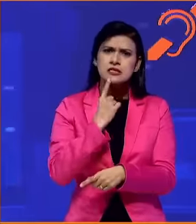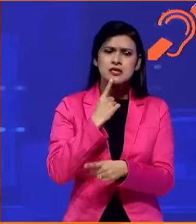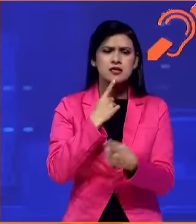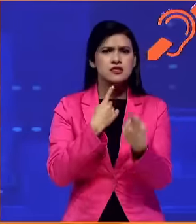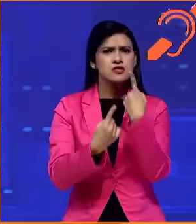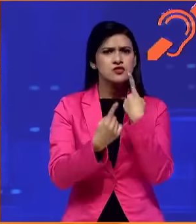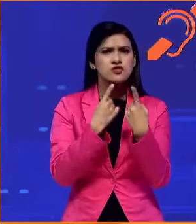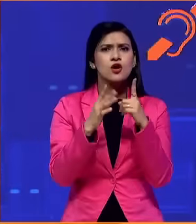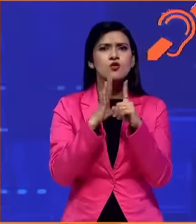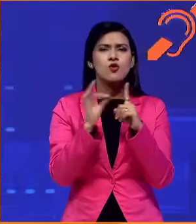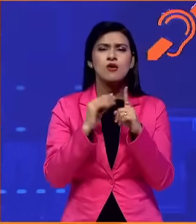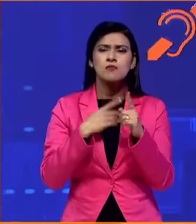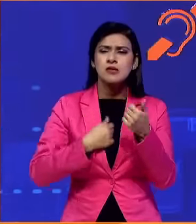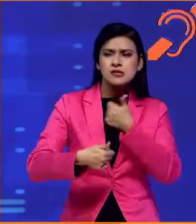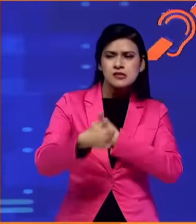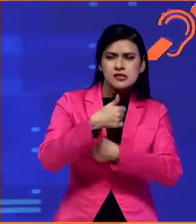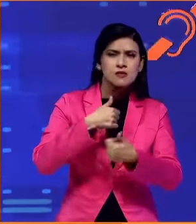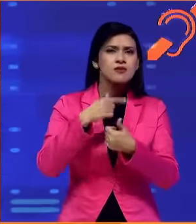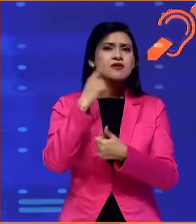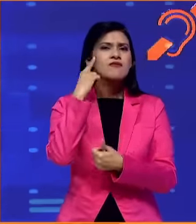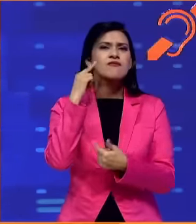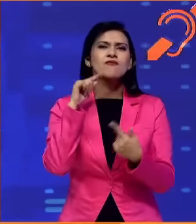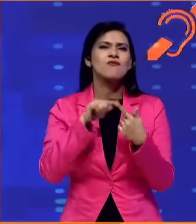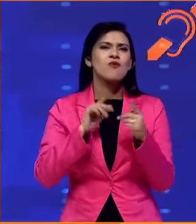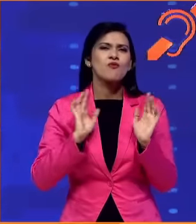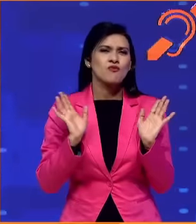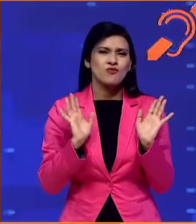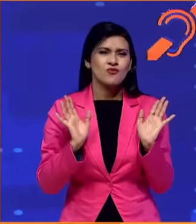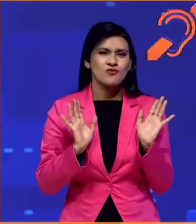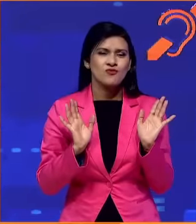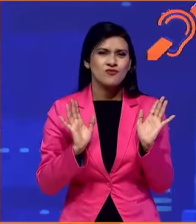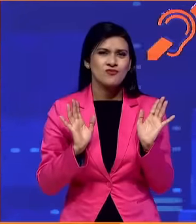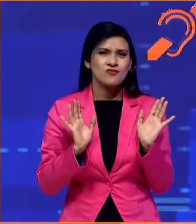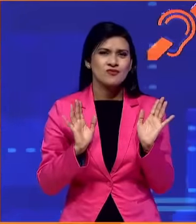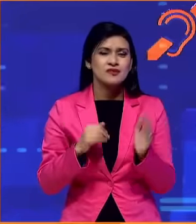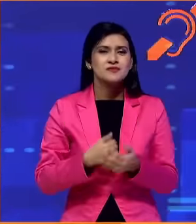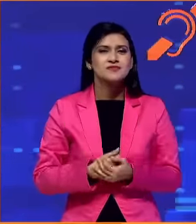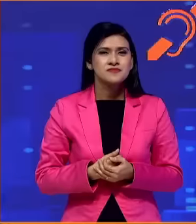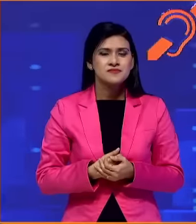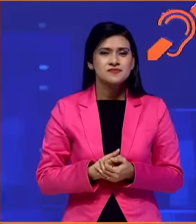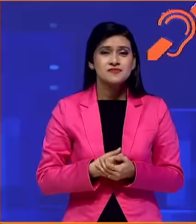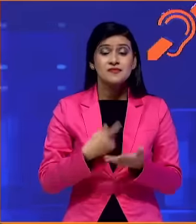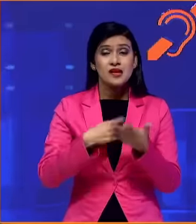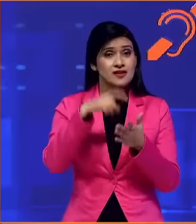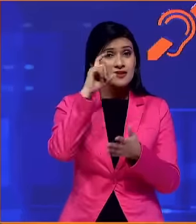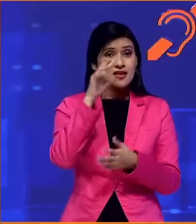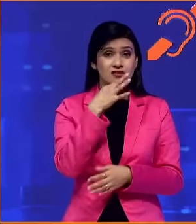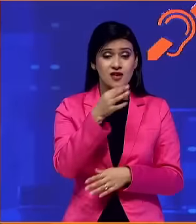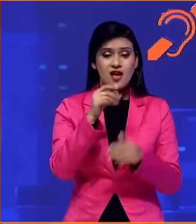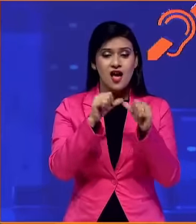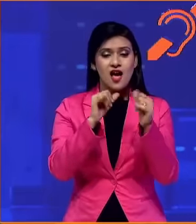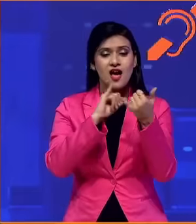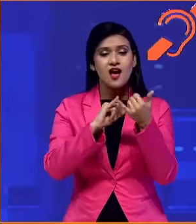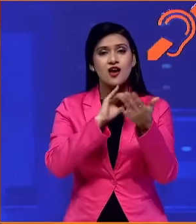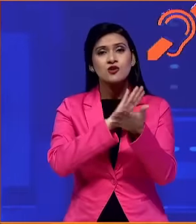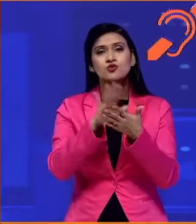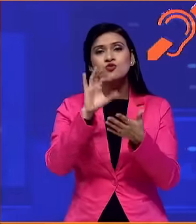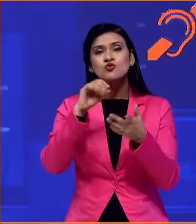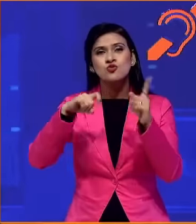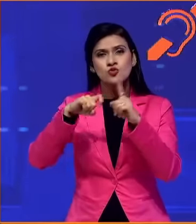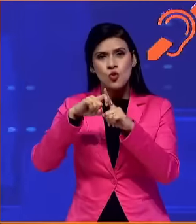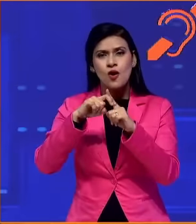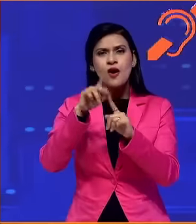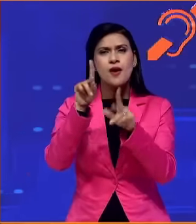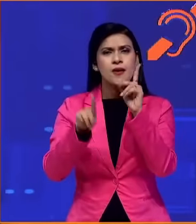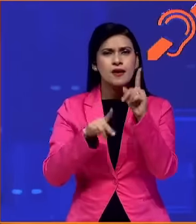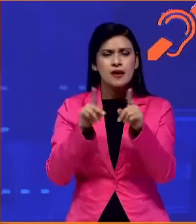उठाएं,लेकिन प्रतिशोधकीभावनासेप्रेरितहोकरकार्यनकरें। प्रतिशोध की भावना से प्रेरित होकर कार्य न करें। आपकेशब्दोंसेतोहमेशायहीप्रतीतहोतारहाहैकि अशोकगहलोतकुछलोगोंकोबचानेकीकोशिशकररहे